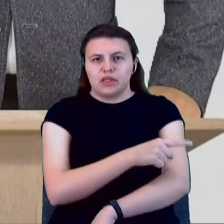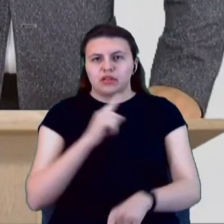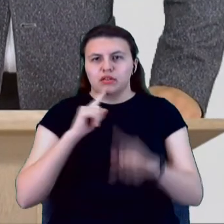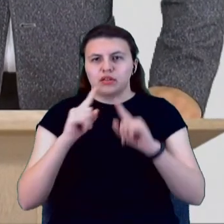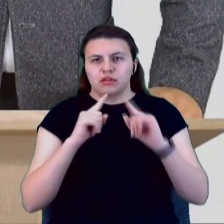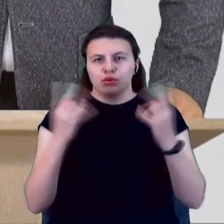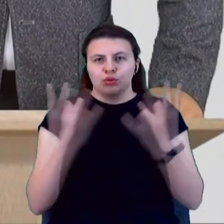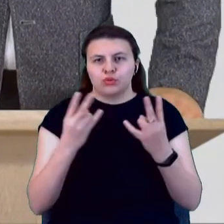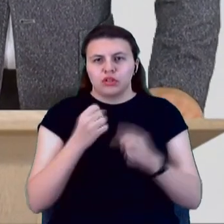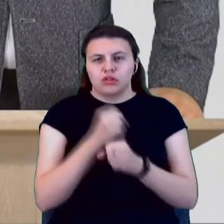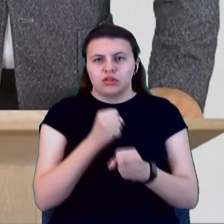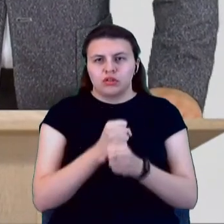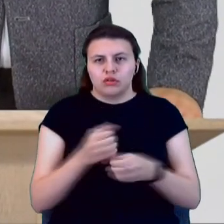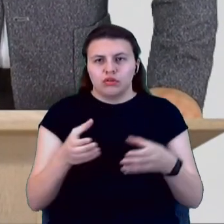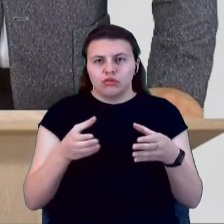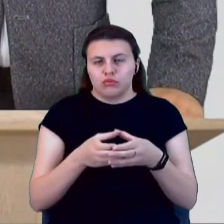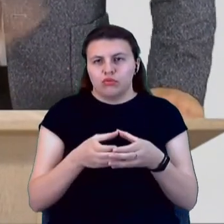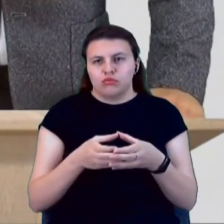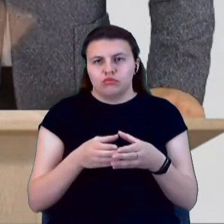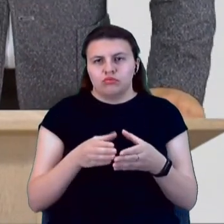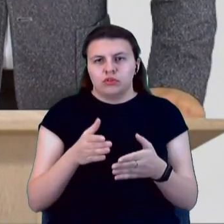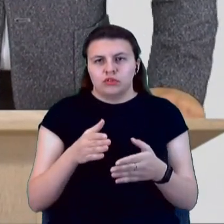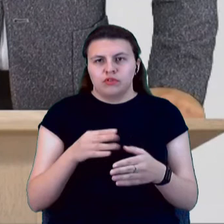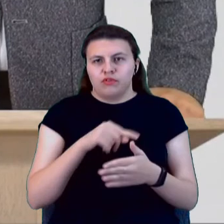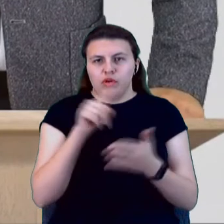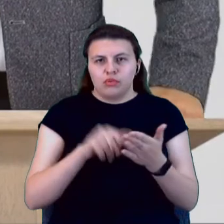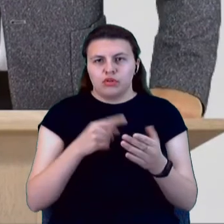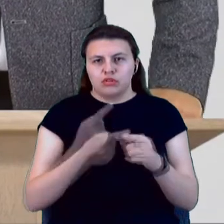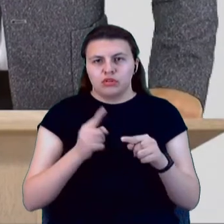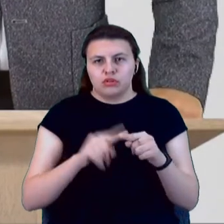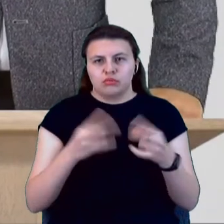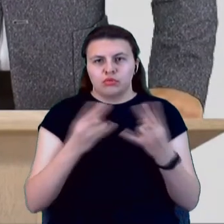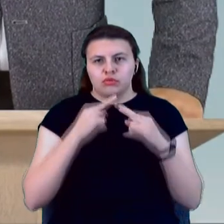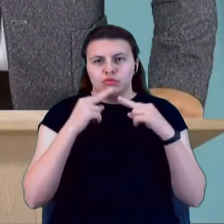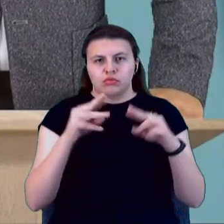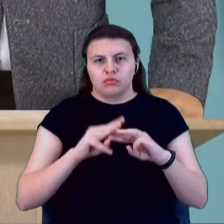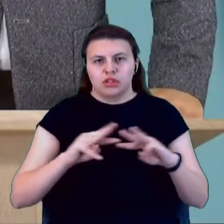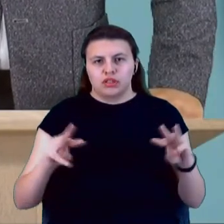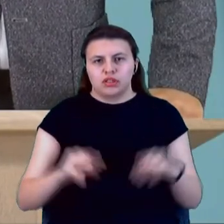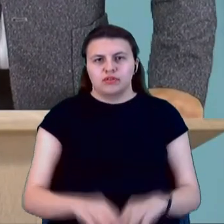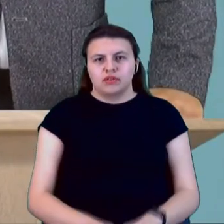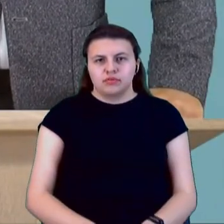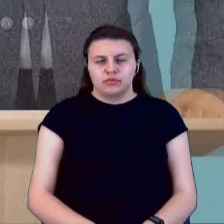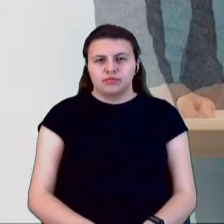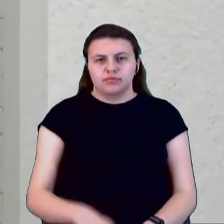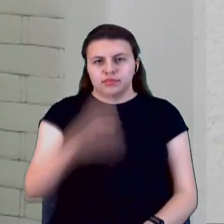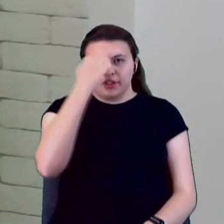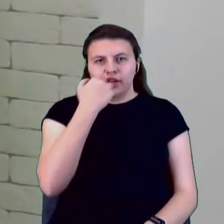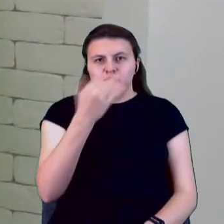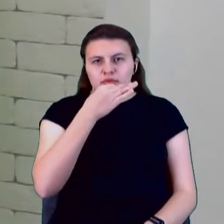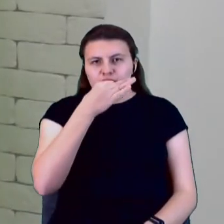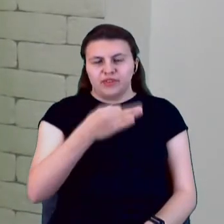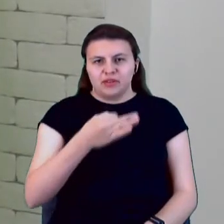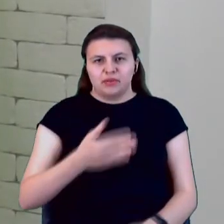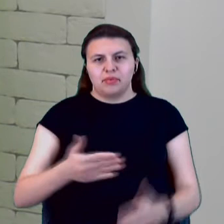вопросов, с которыми необходимо обратиться в министерство соответствующее. Дякую вам за відповідь. Давайте переходити